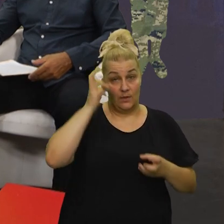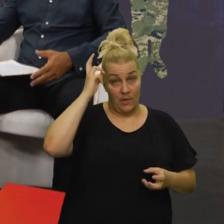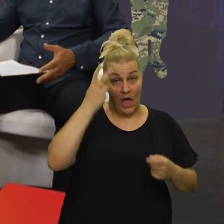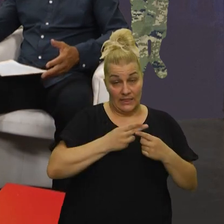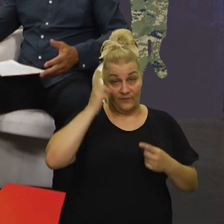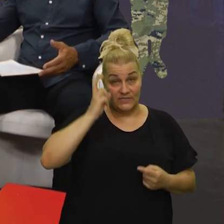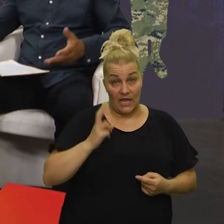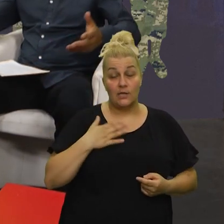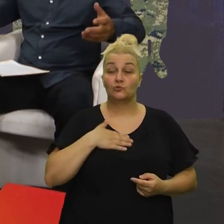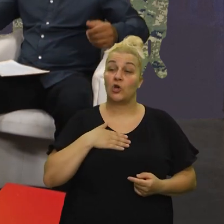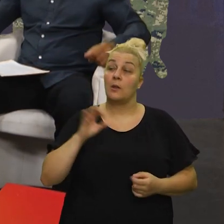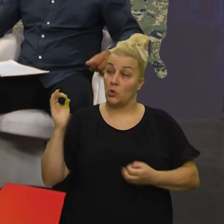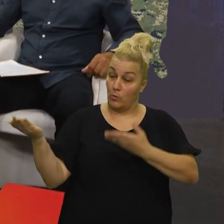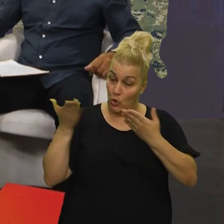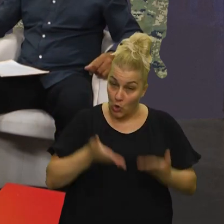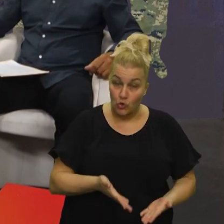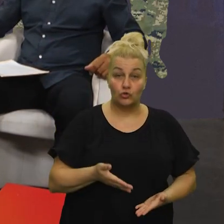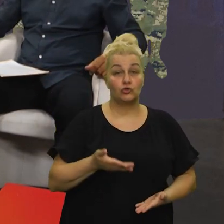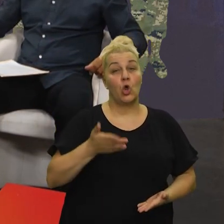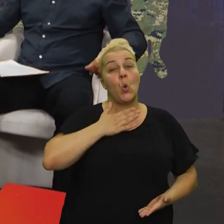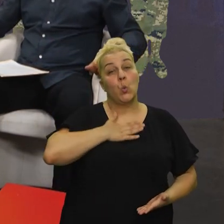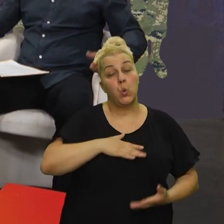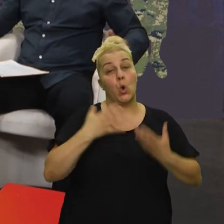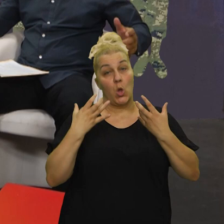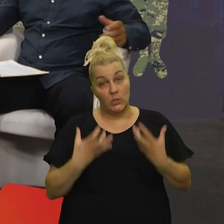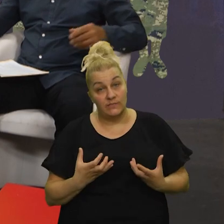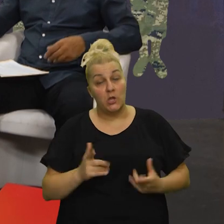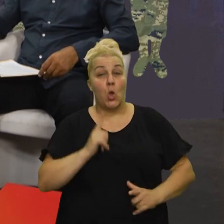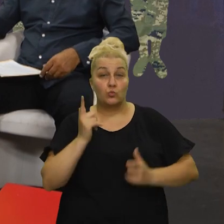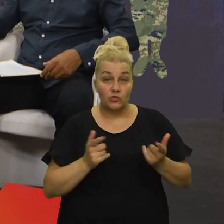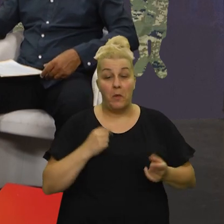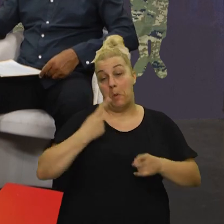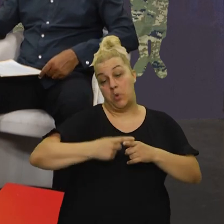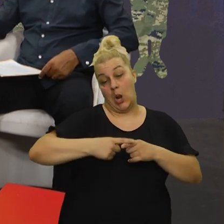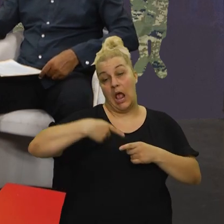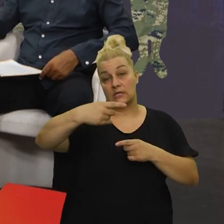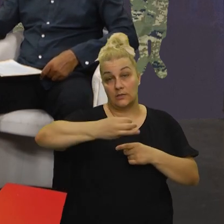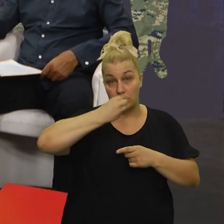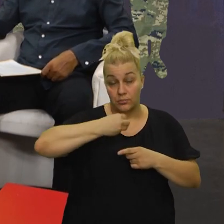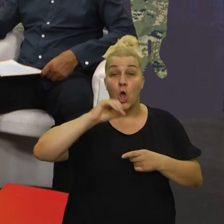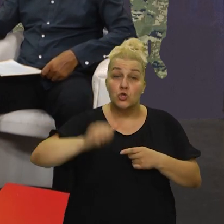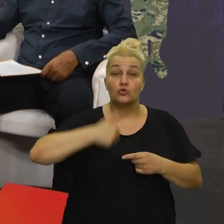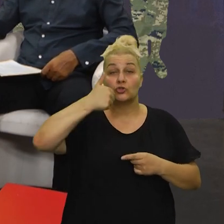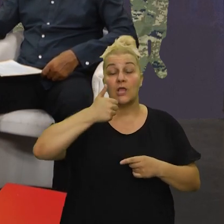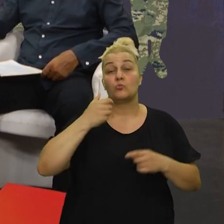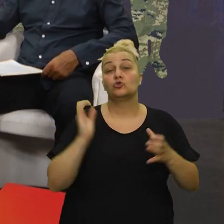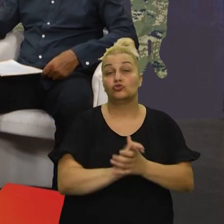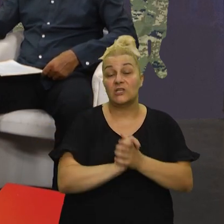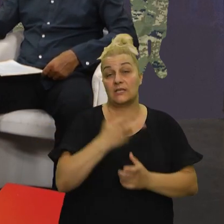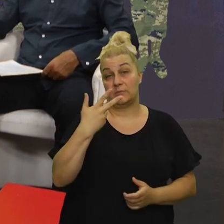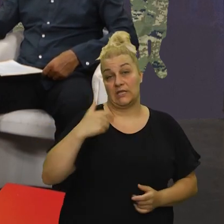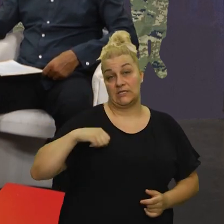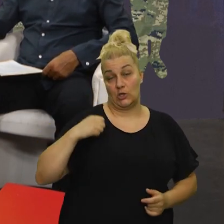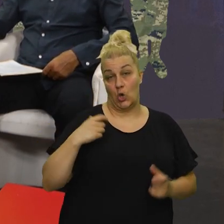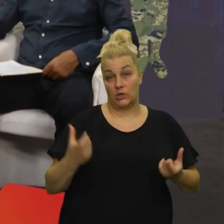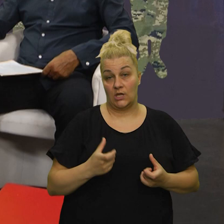vam dobrodošlicu, ugodno se, evo, smjestite, uživajte, pola sata je pred nama, jasno, i čestitam još jedan put 30. obljetnicu. Hvala, hvala